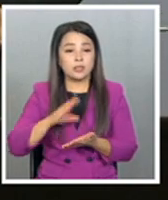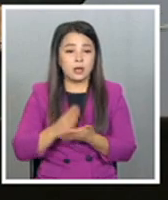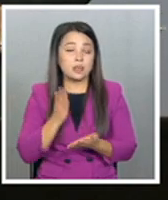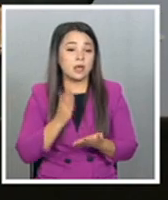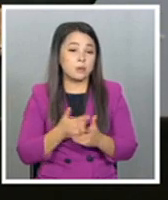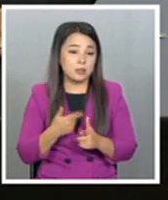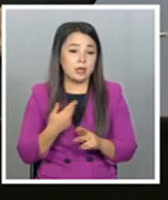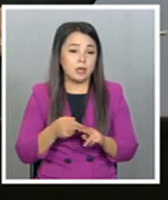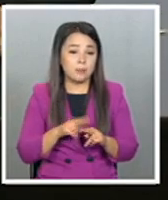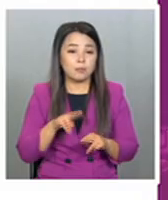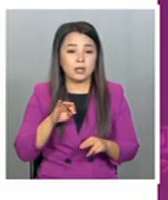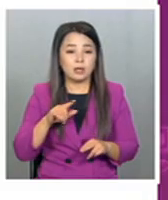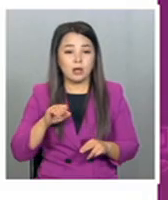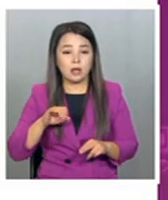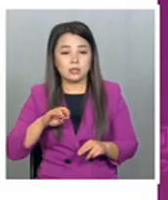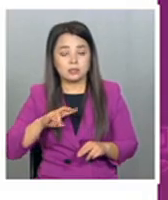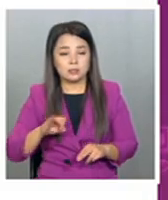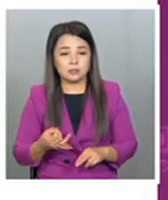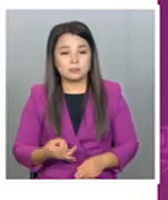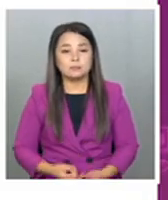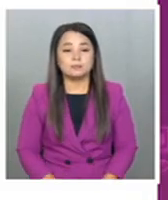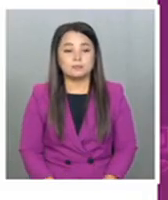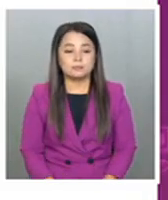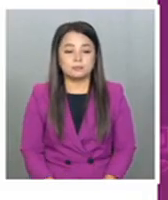имена прилагательные.